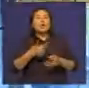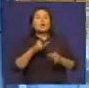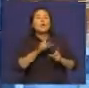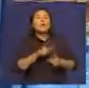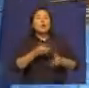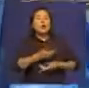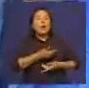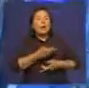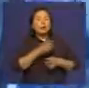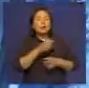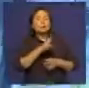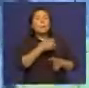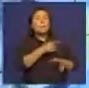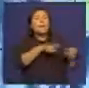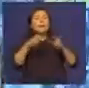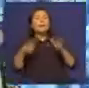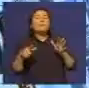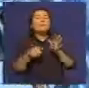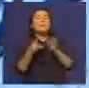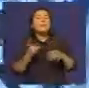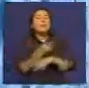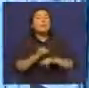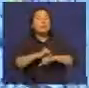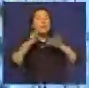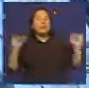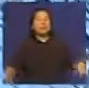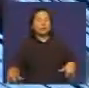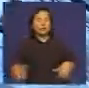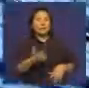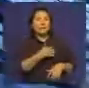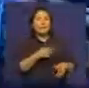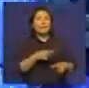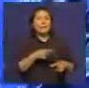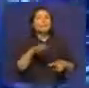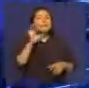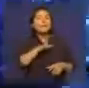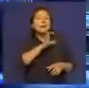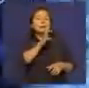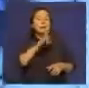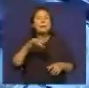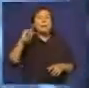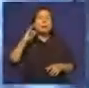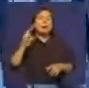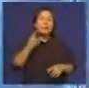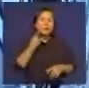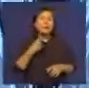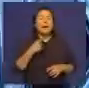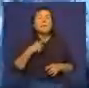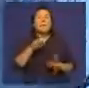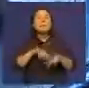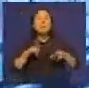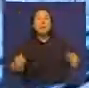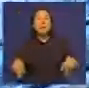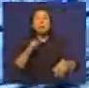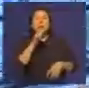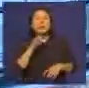переехать увеличилось в 7 раз. Большинство из них намерены перебраться в Северный Казахстан, Павлодар, Петропавловскую и Кустанайскую область.